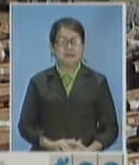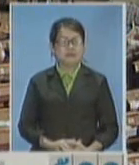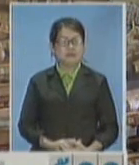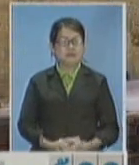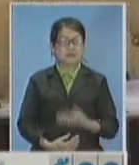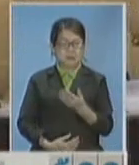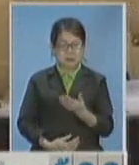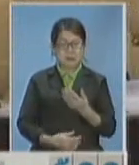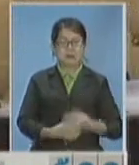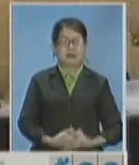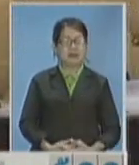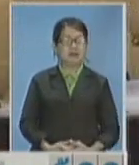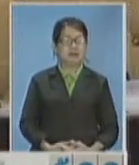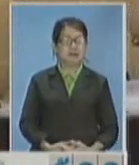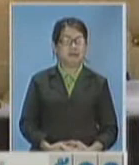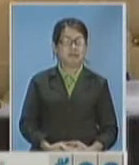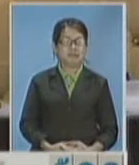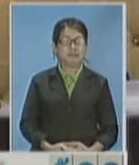เชิญท่านจุลินฮะ